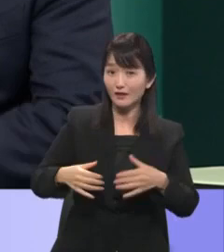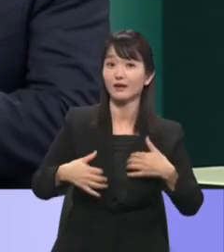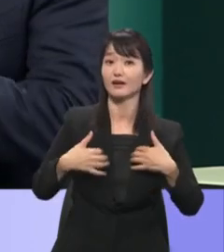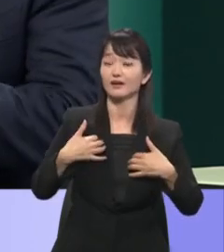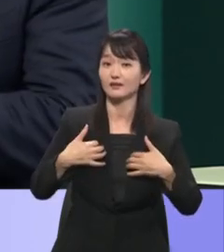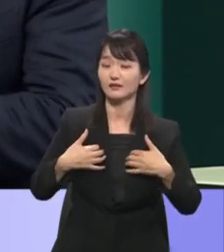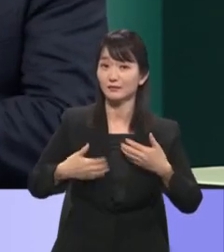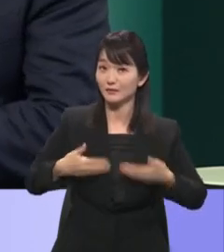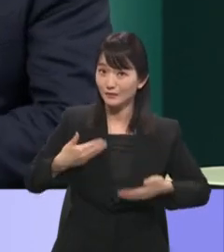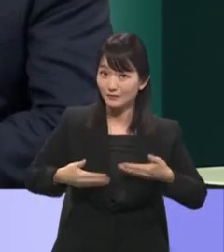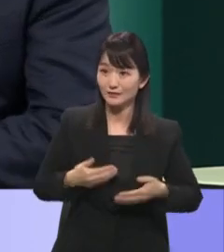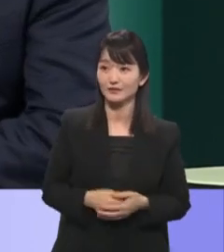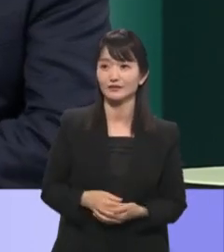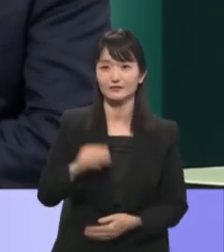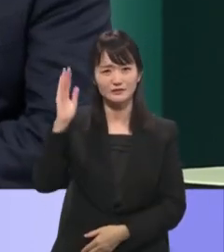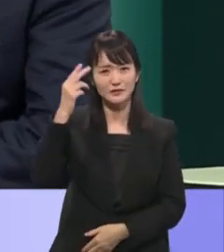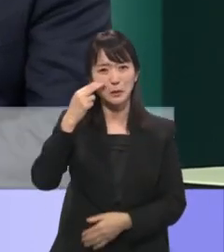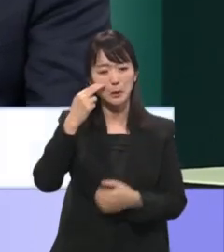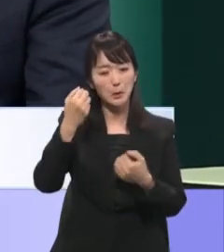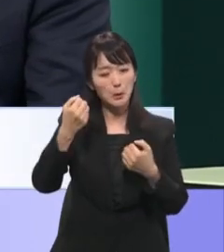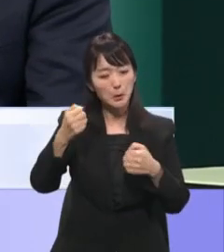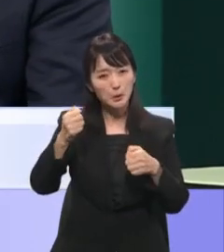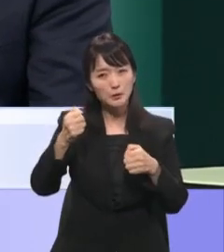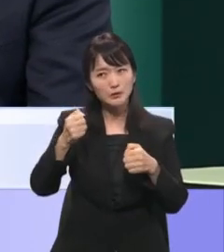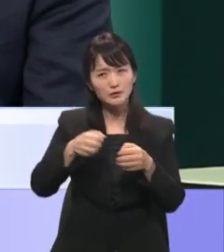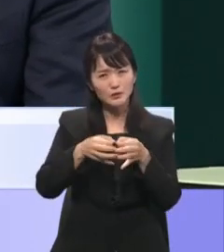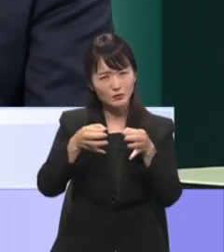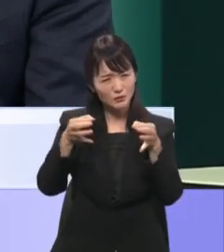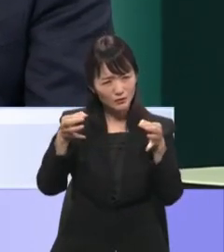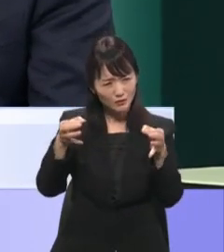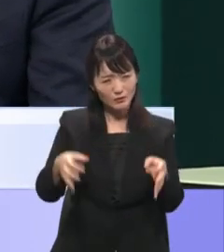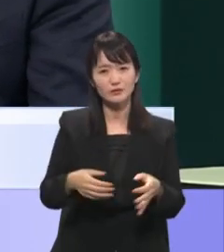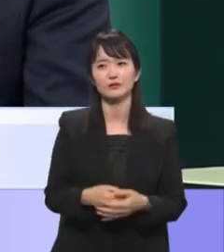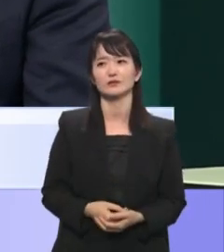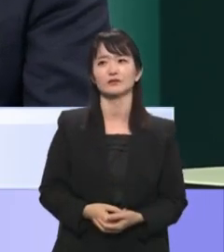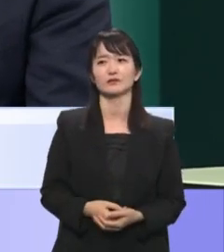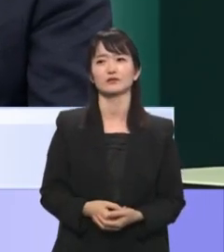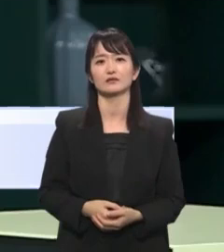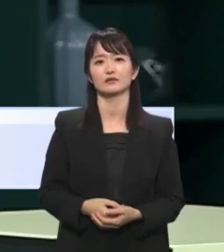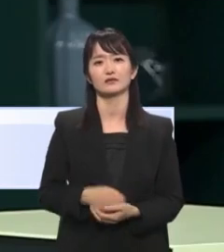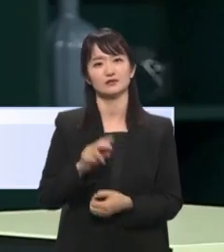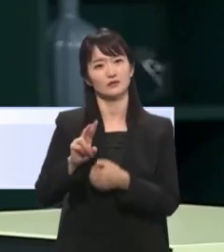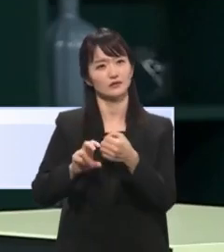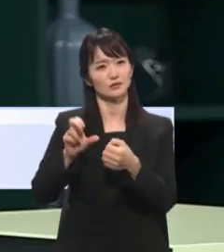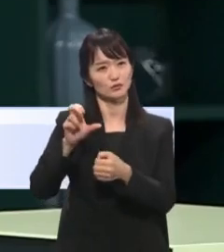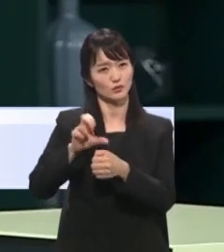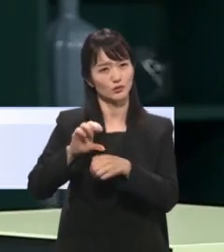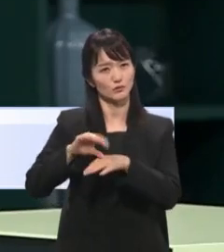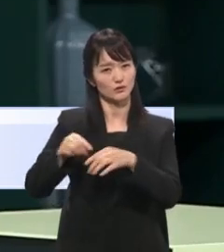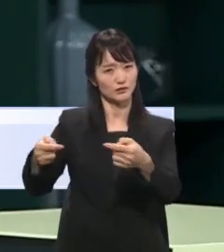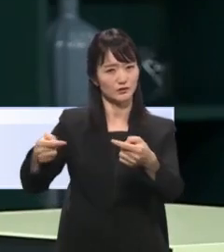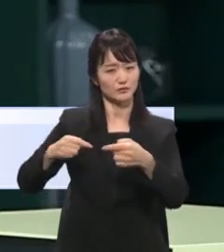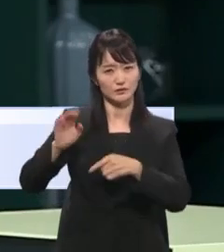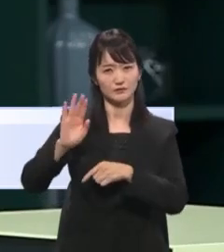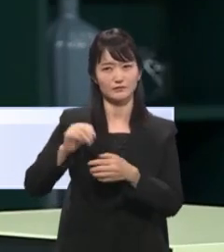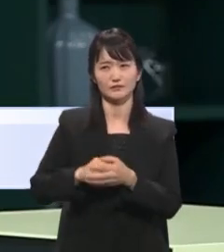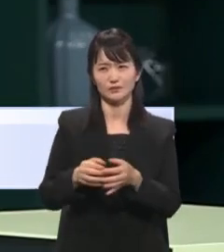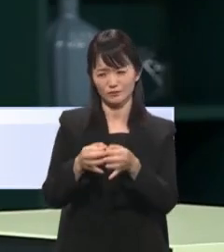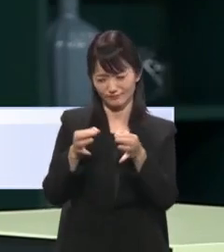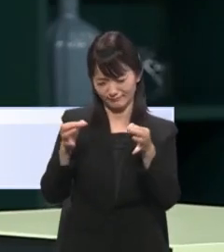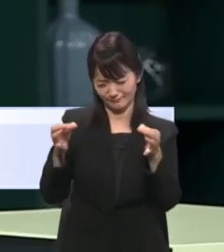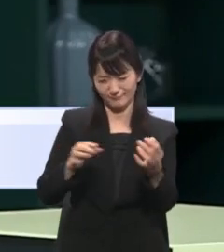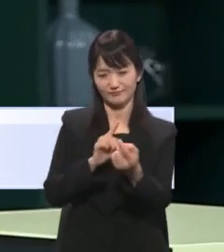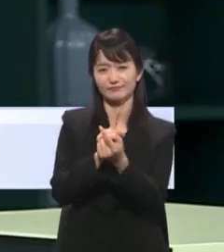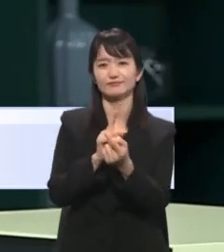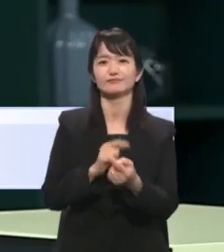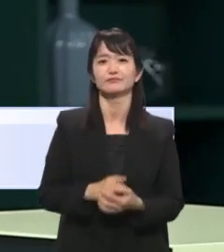예, 최근 이 공연 때문에 조금 오래간만이고, 예, 거진 25년 넘은 것 같은데. 하여튼 예, 예, 예, 넘었습니다. 오래간만입니다.